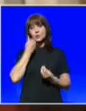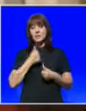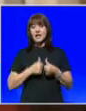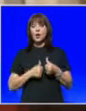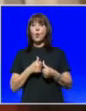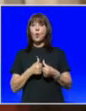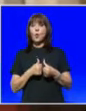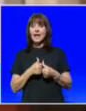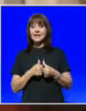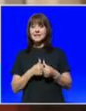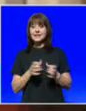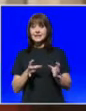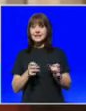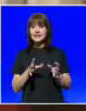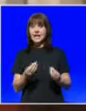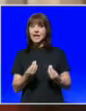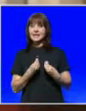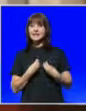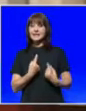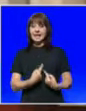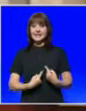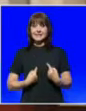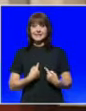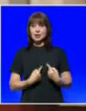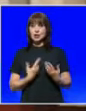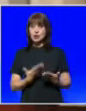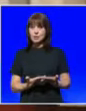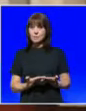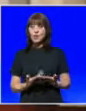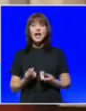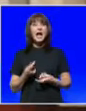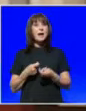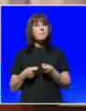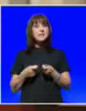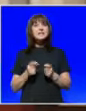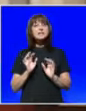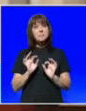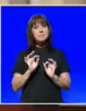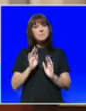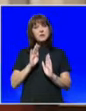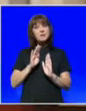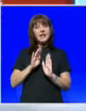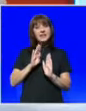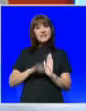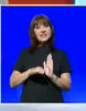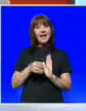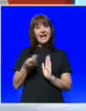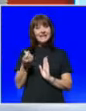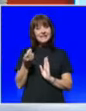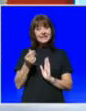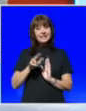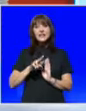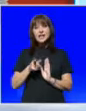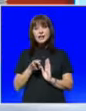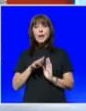среда, която да създаде стимул в бизнесите сами така не толкова да свалят цени, колкото по-бавно да ги качват. Е как,